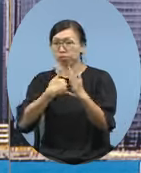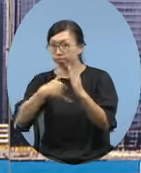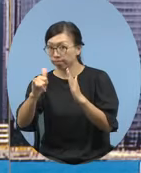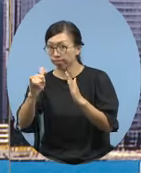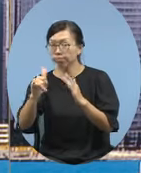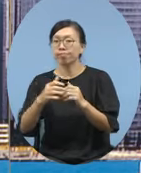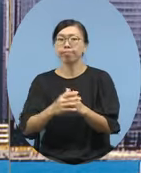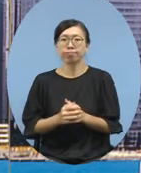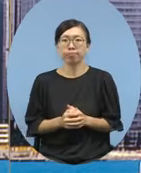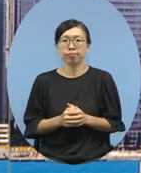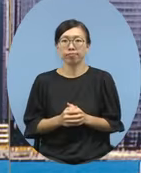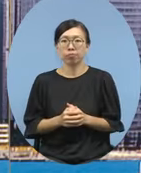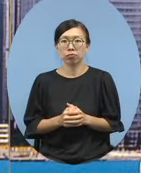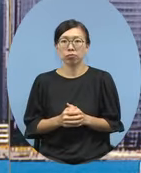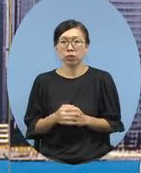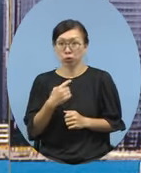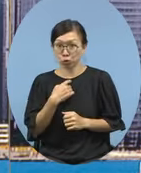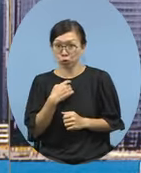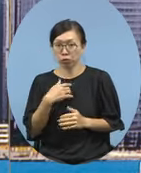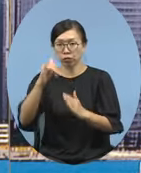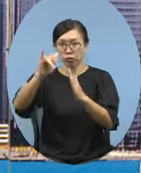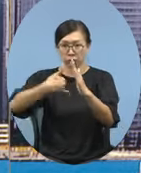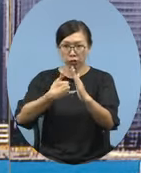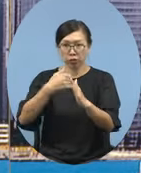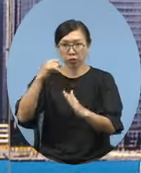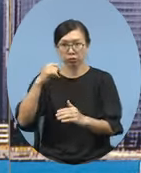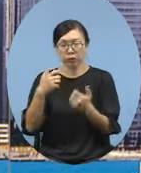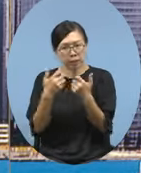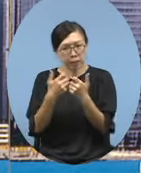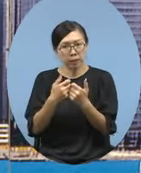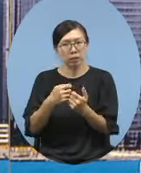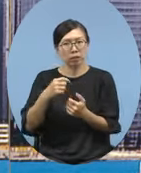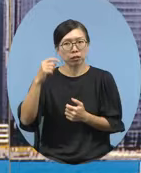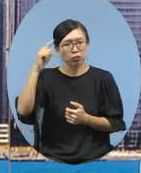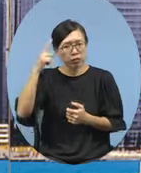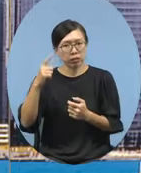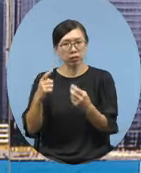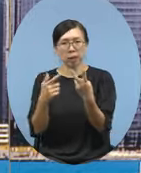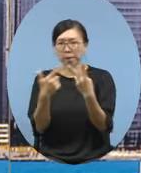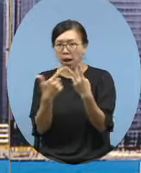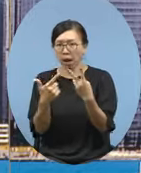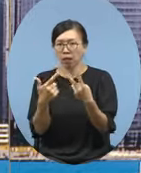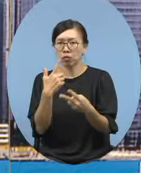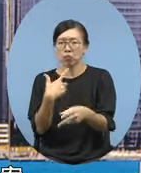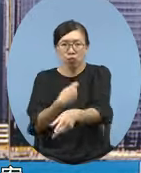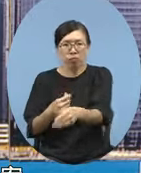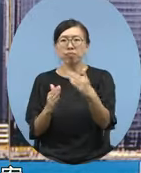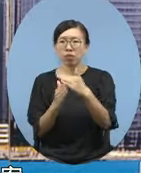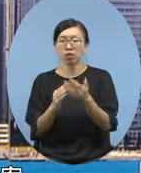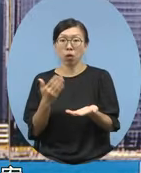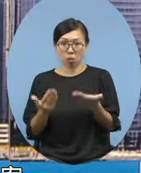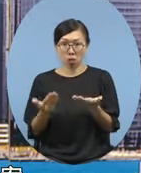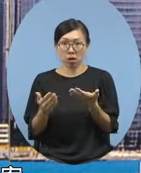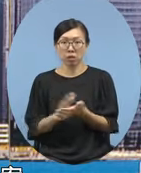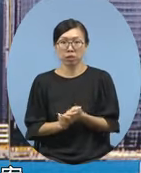嘅港人啦，需要喺抵港當日起咧暫緩捐血28日嘅。另外咧，就